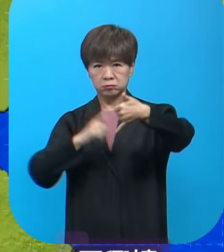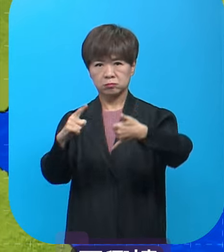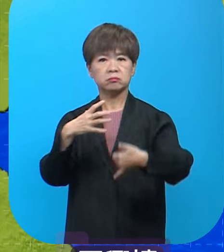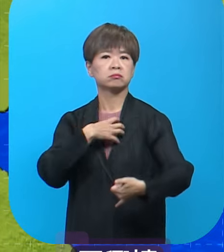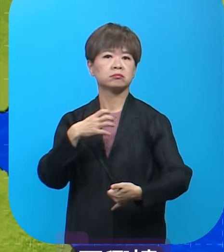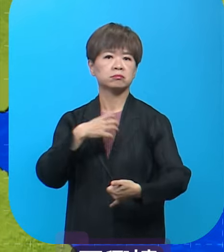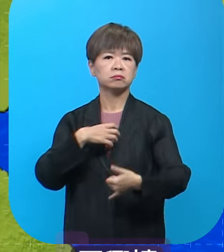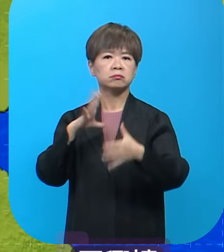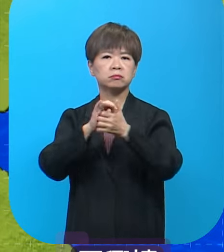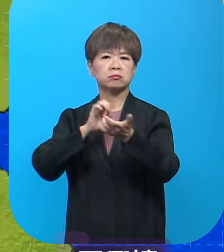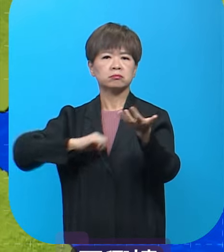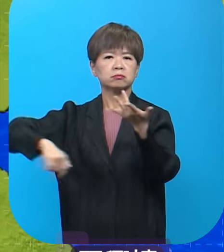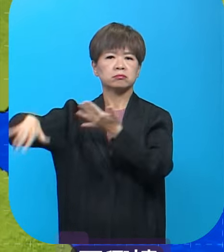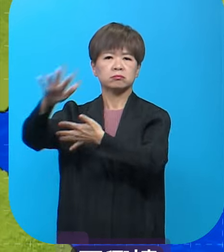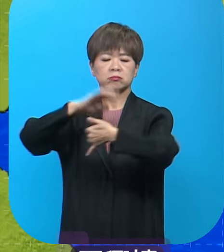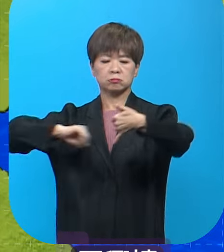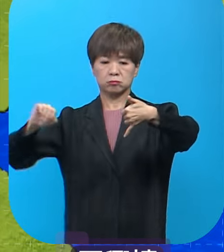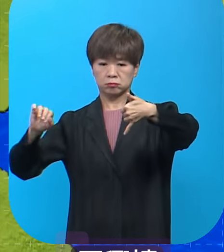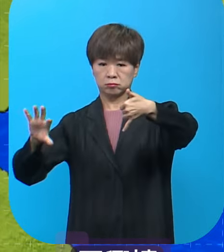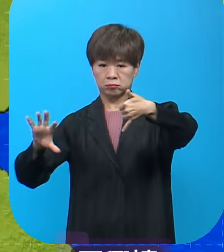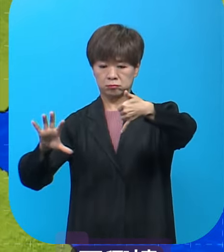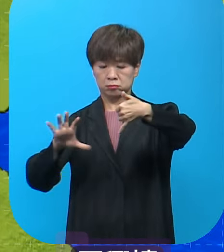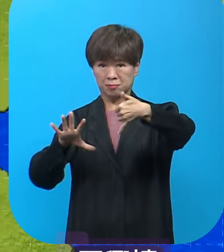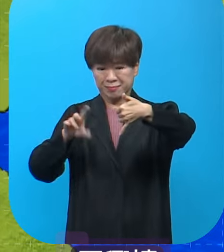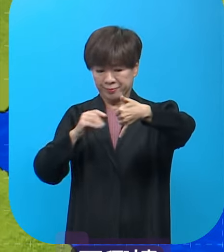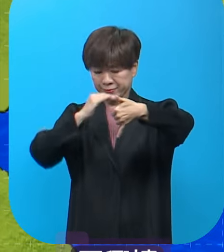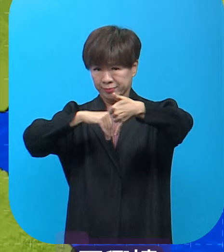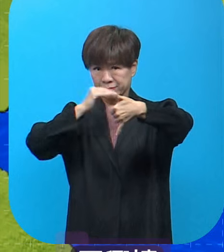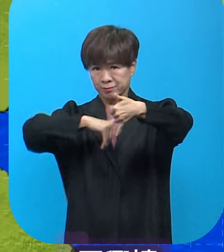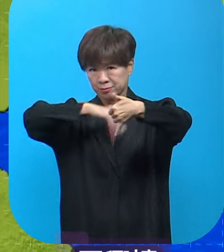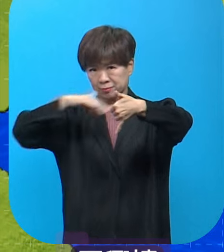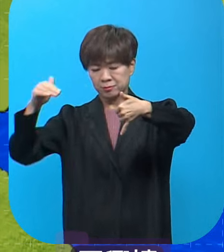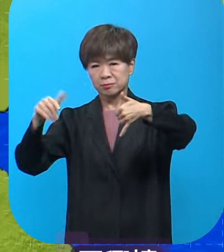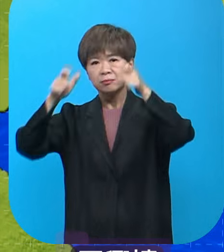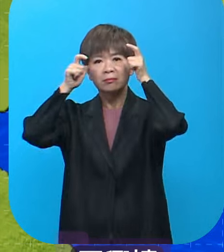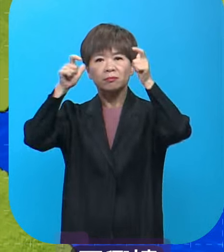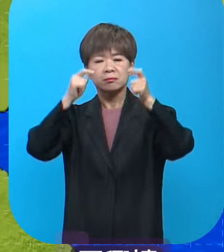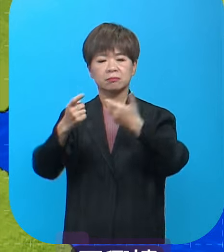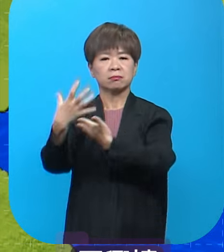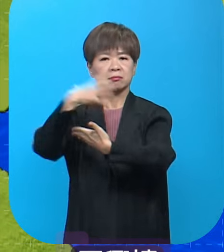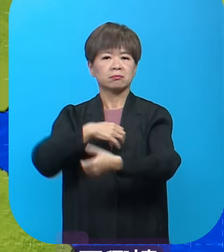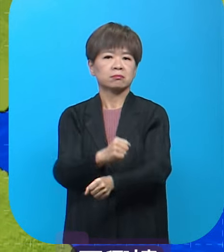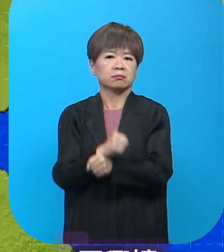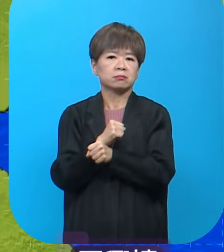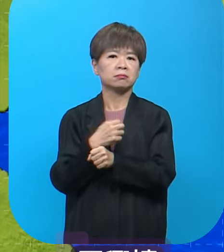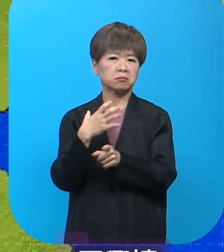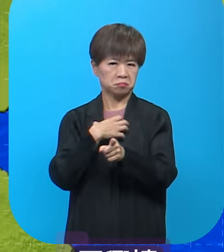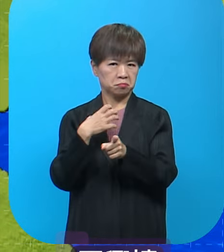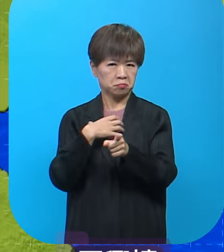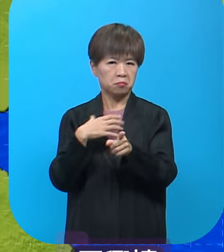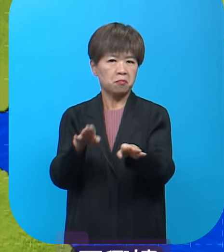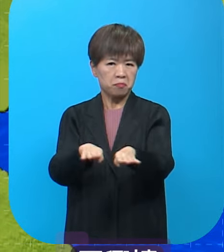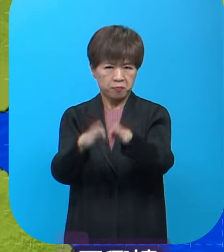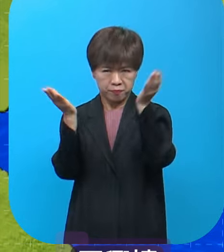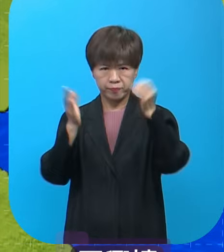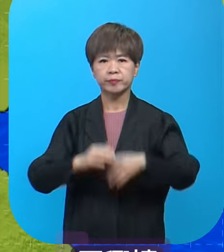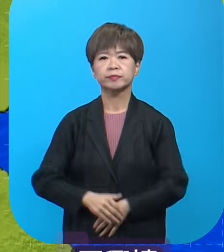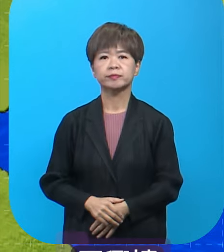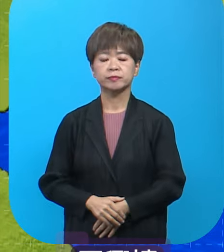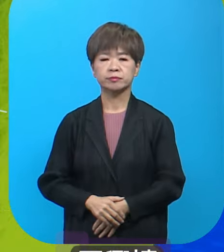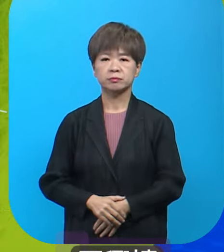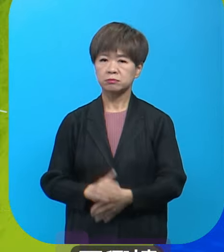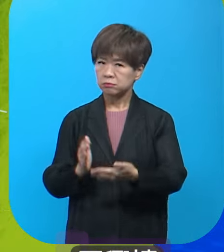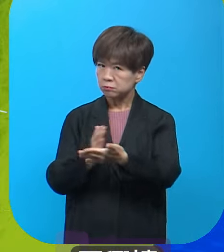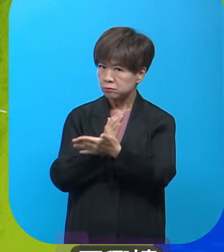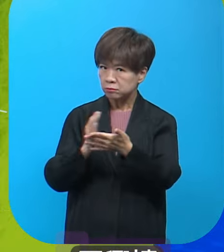因为暴风圈会先接触到南部的山区，所以高雄地区这一报也纳入了陆上警戒的范围。而我们预